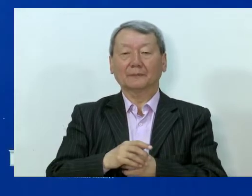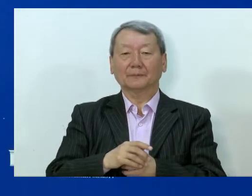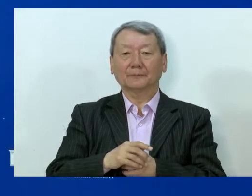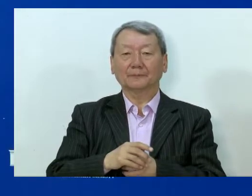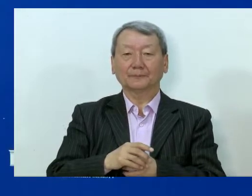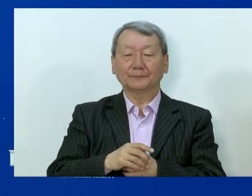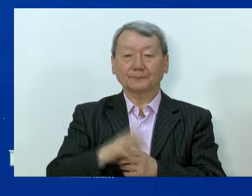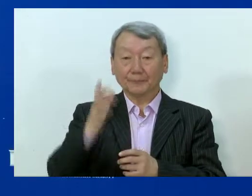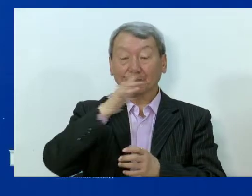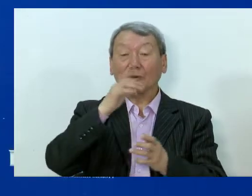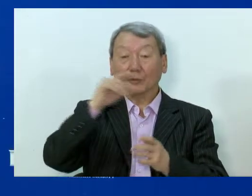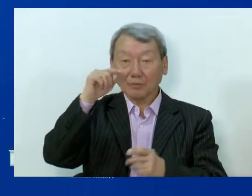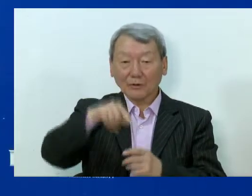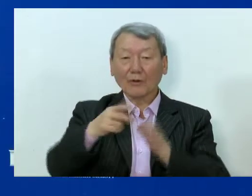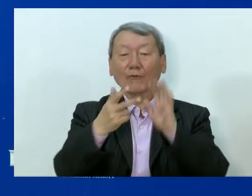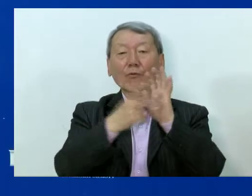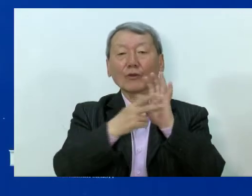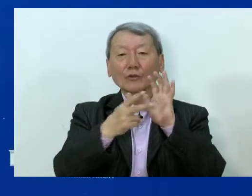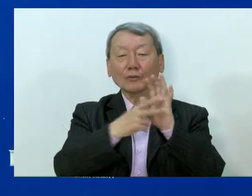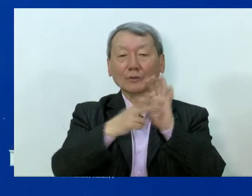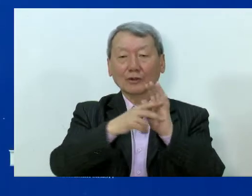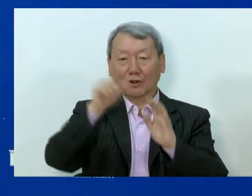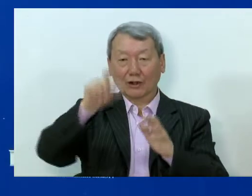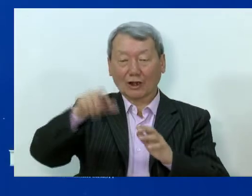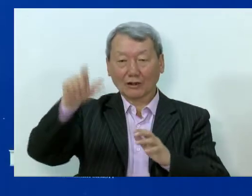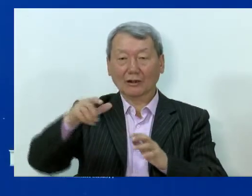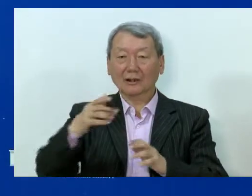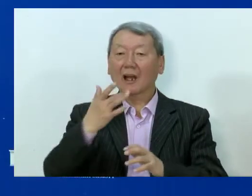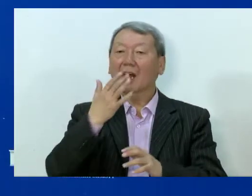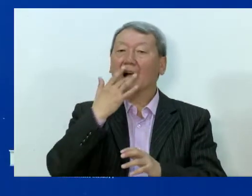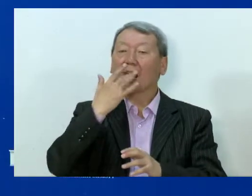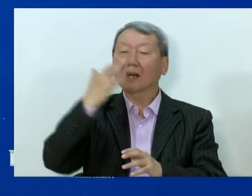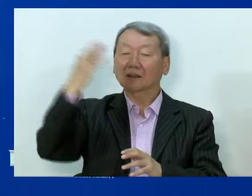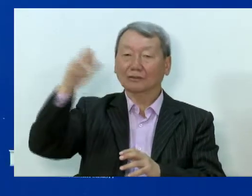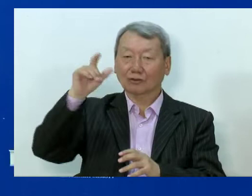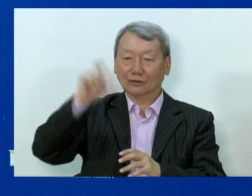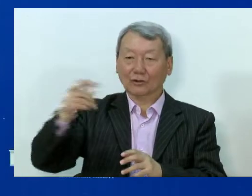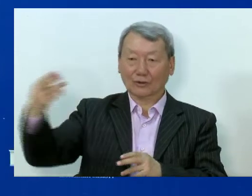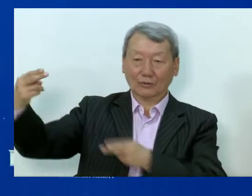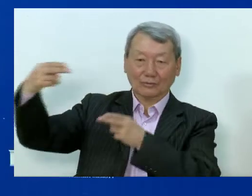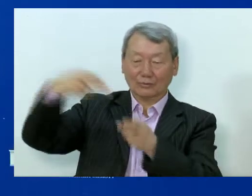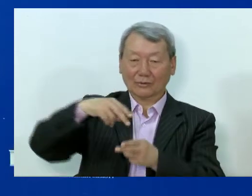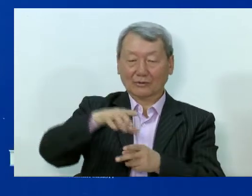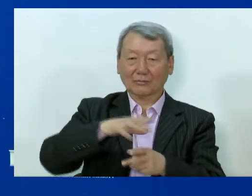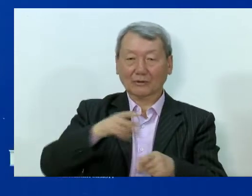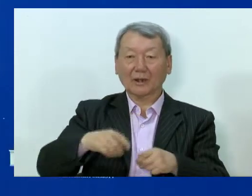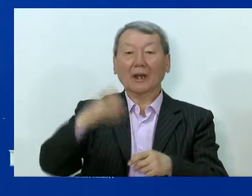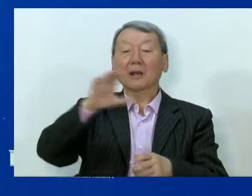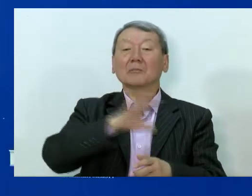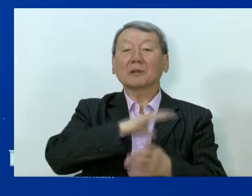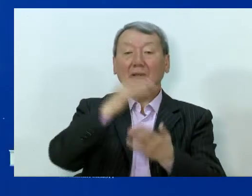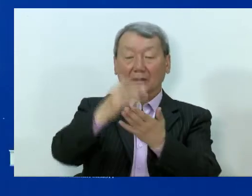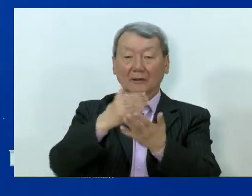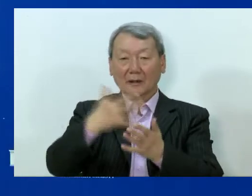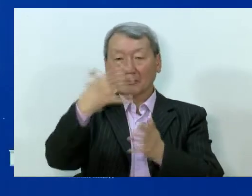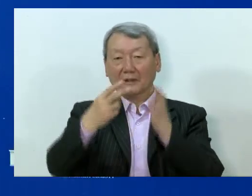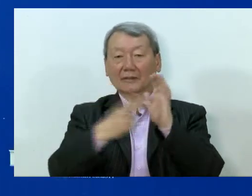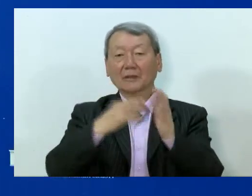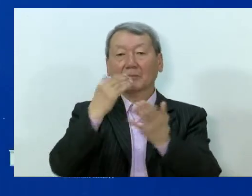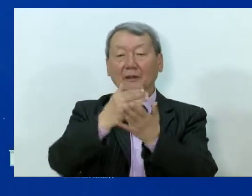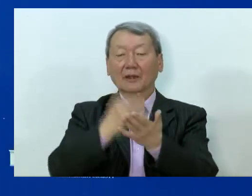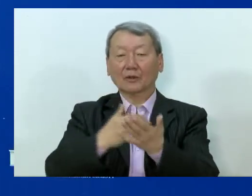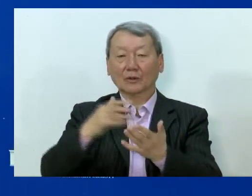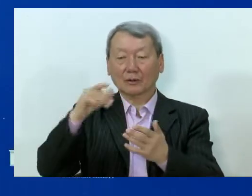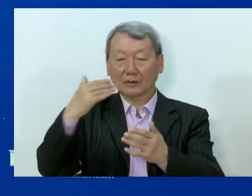в том числе восемь граждан и нас иностранных государств была составлена 57 протоколов